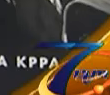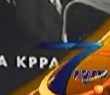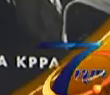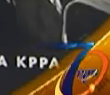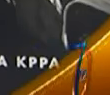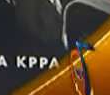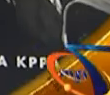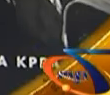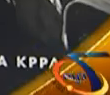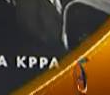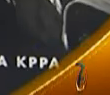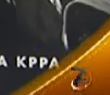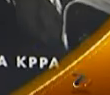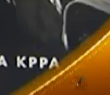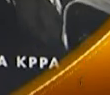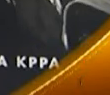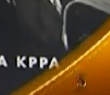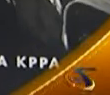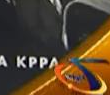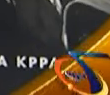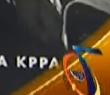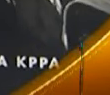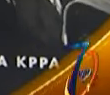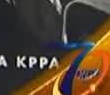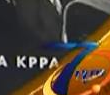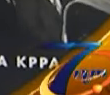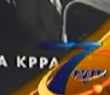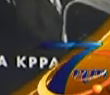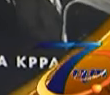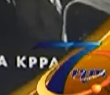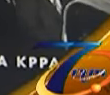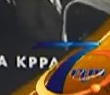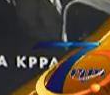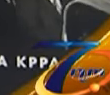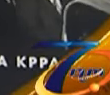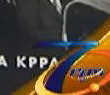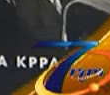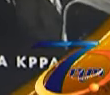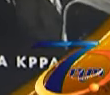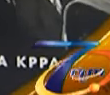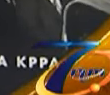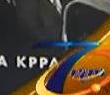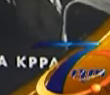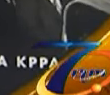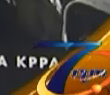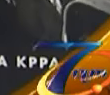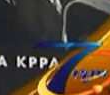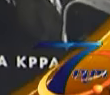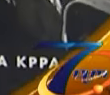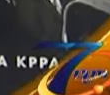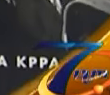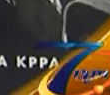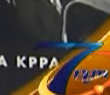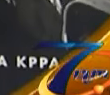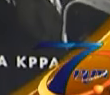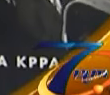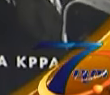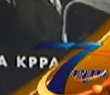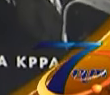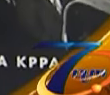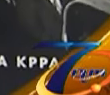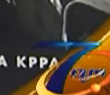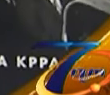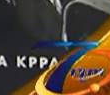hidup seluruh rakyat Malaysia. Teruskan kecemerlangan agar terus terbilang di arena